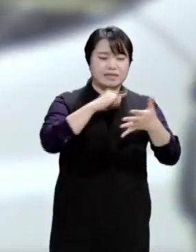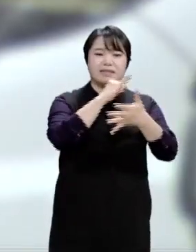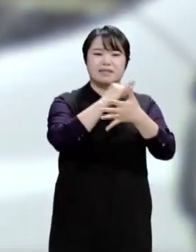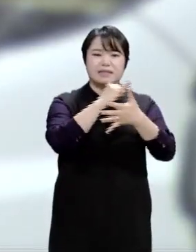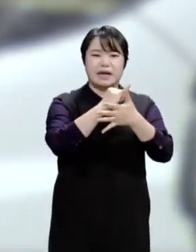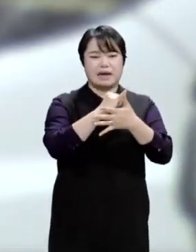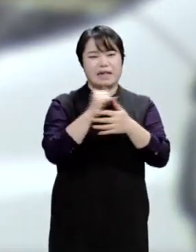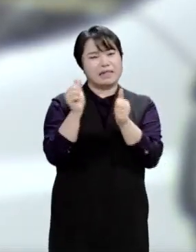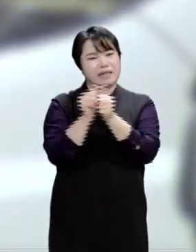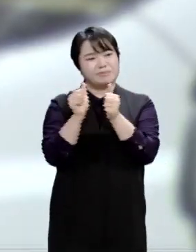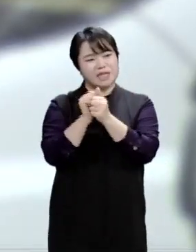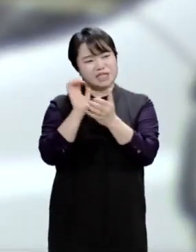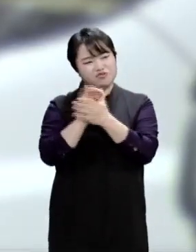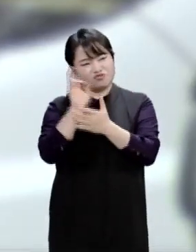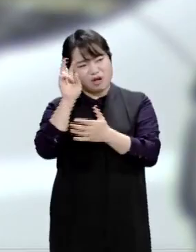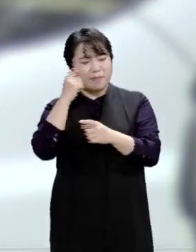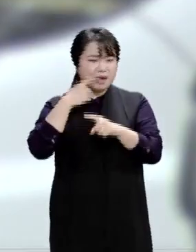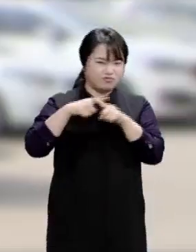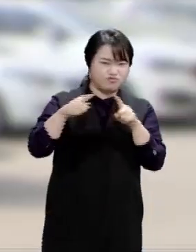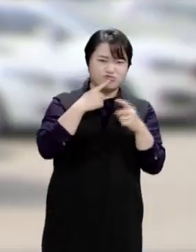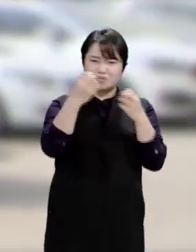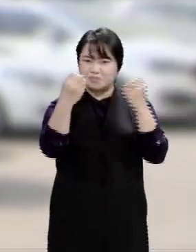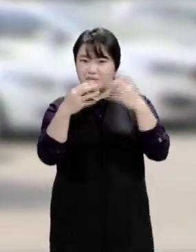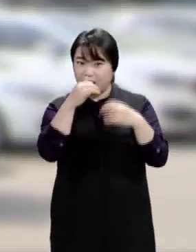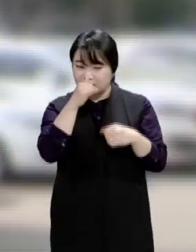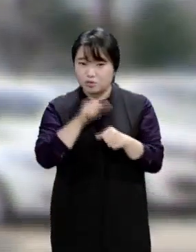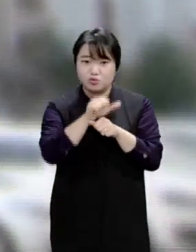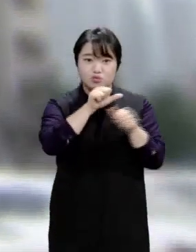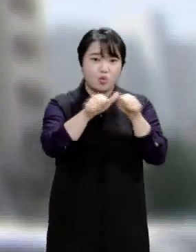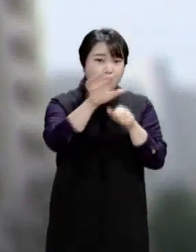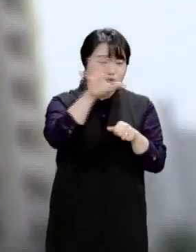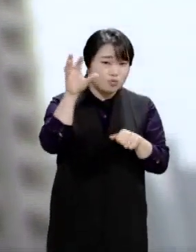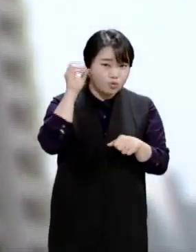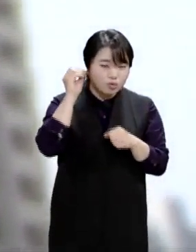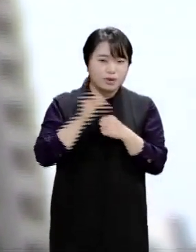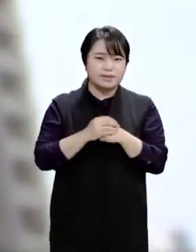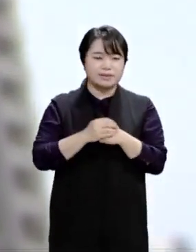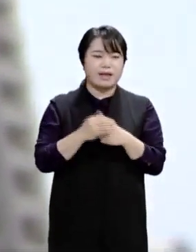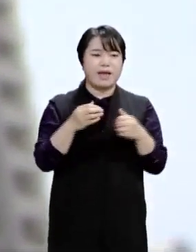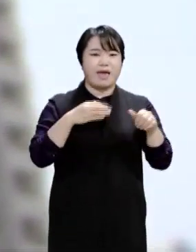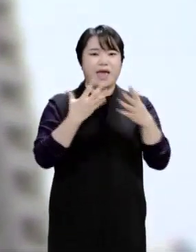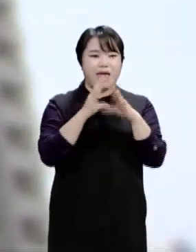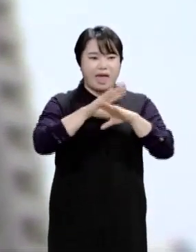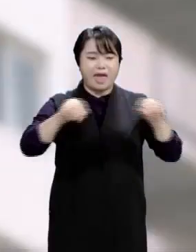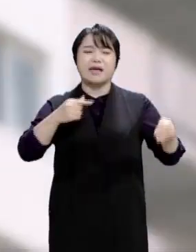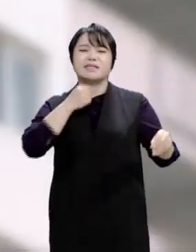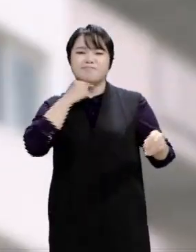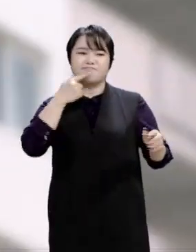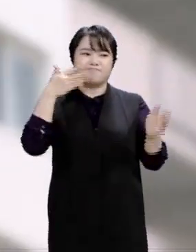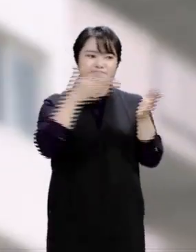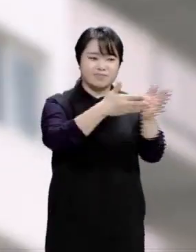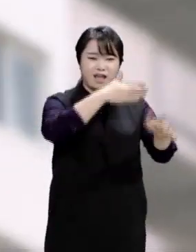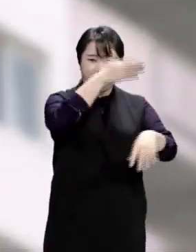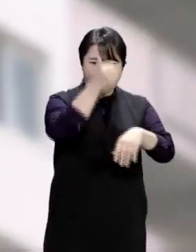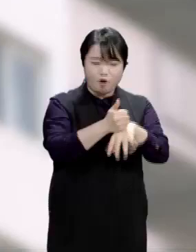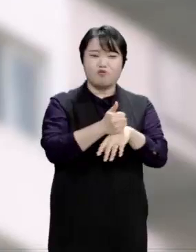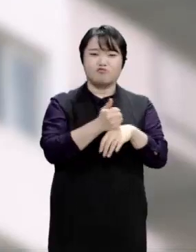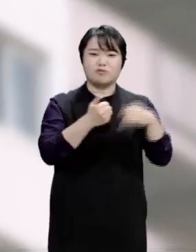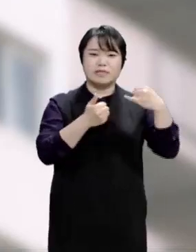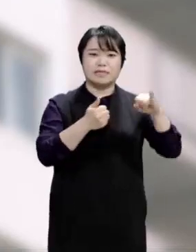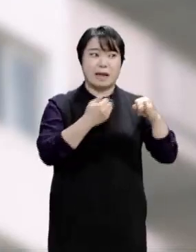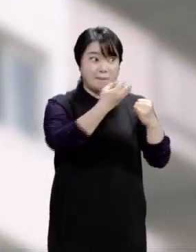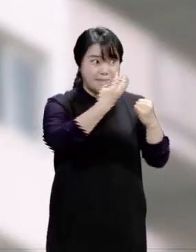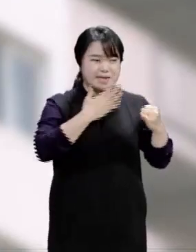남자친구였다는 추측들이 주민들에게서 나왔습니다. 한 주민은 A씨가 헤어지자는 큰딸의 말에 앙심을 품고 범행을